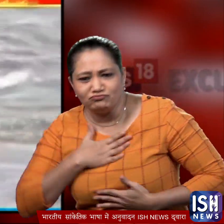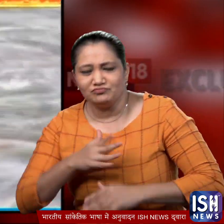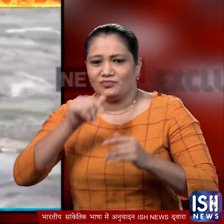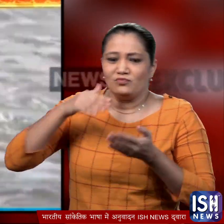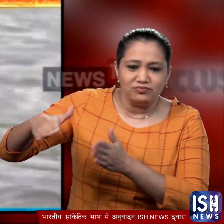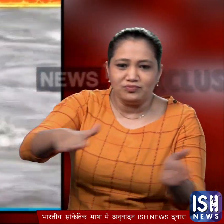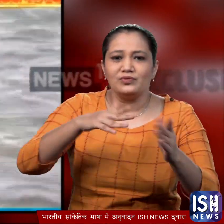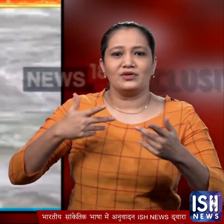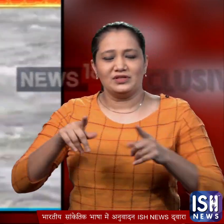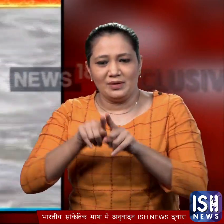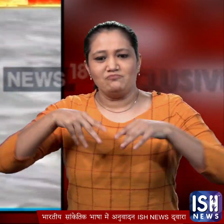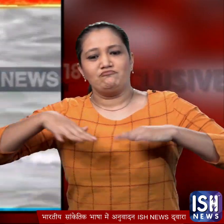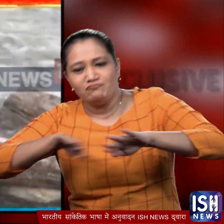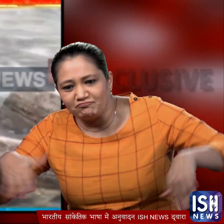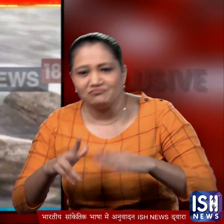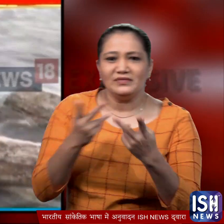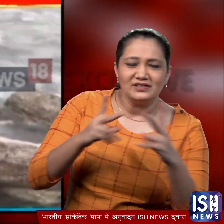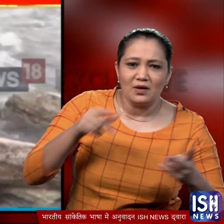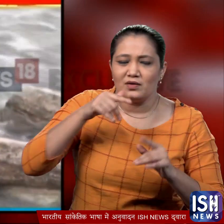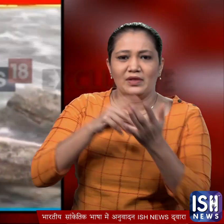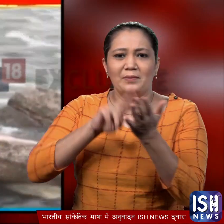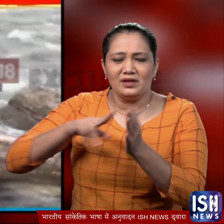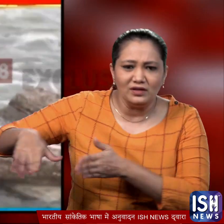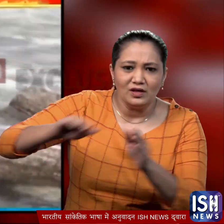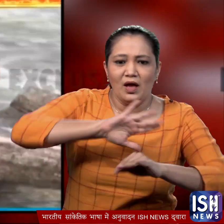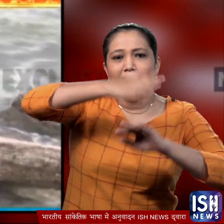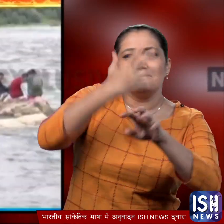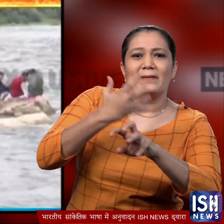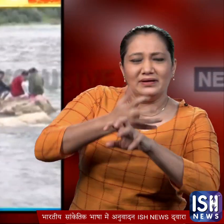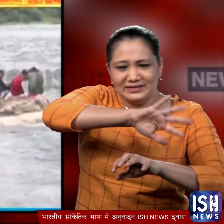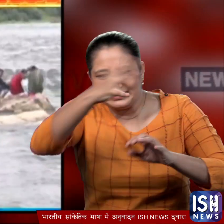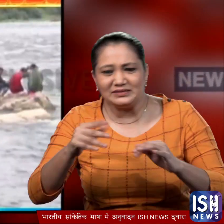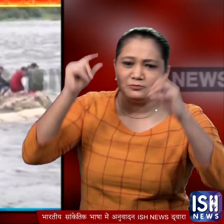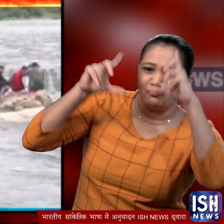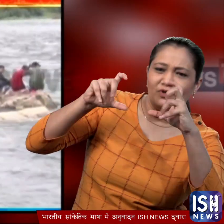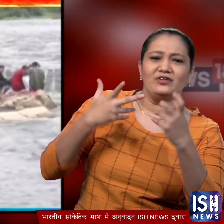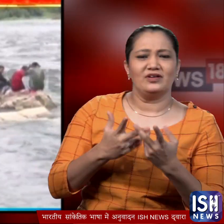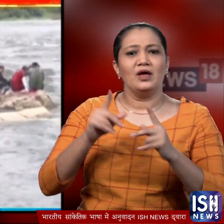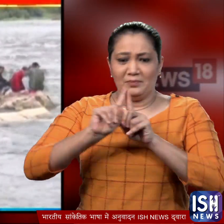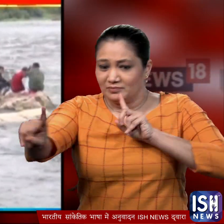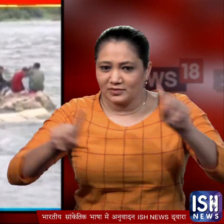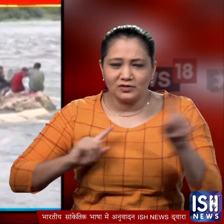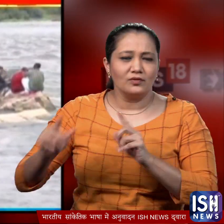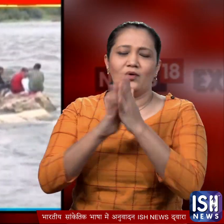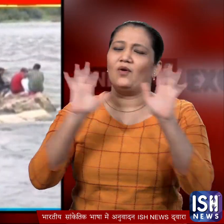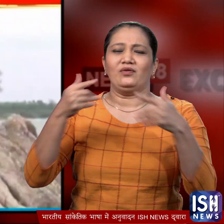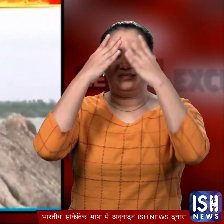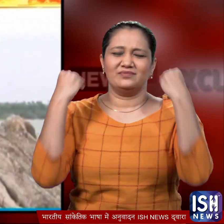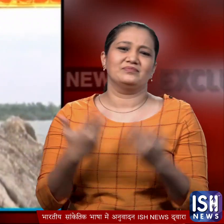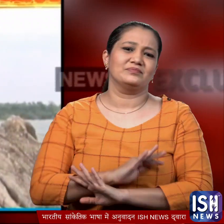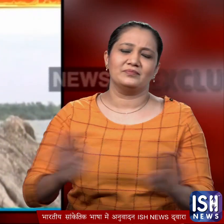करने नर्मदा की लहरों के बीच पहुंच गया और चट्टानों पर बैठकर सेल्फी लेने लगा। रही बात 2 गज की दूरी की तो उसे तो भूल ही